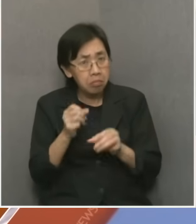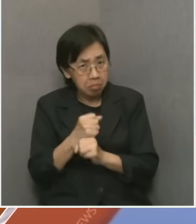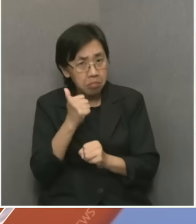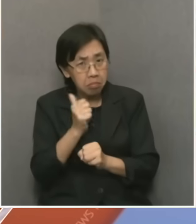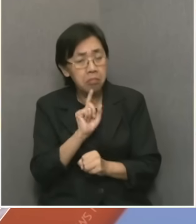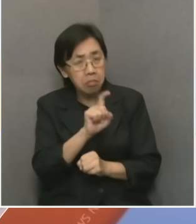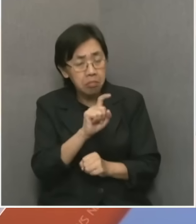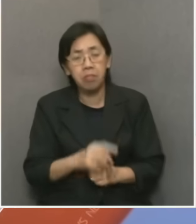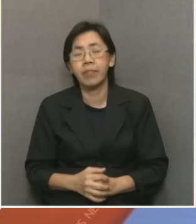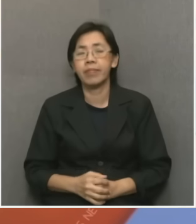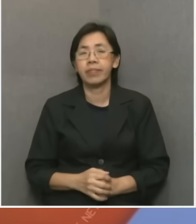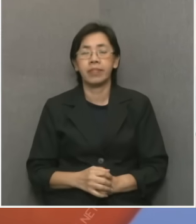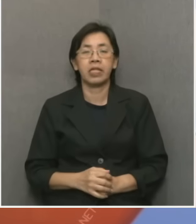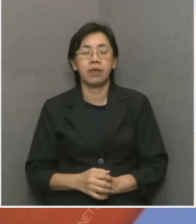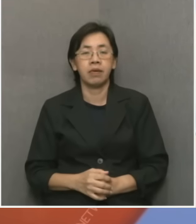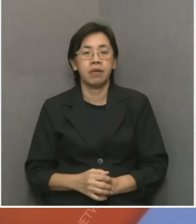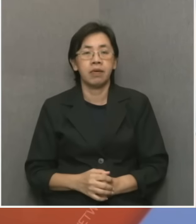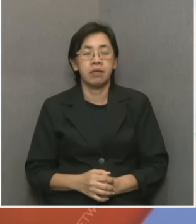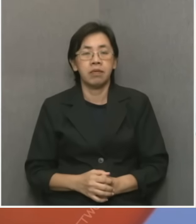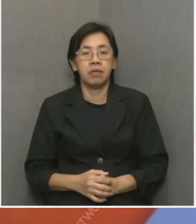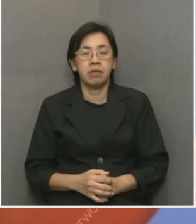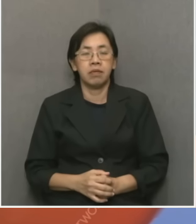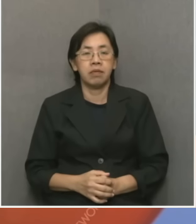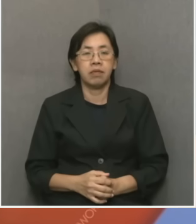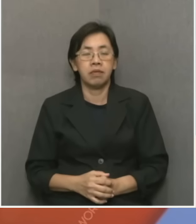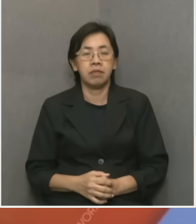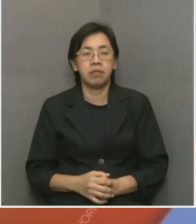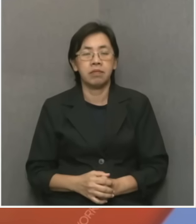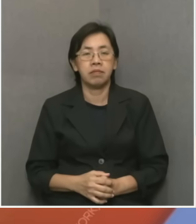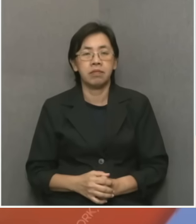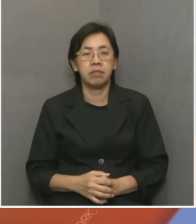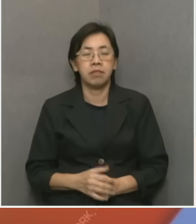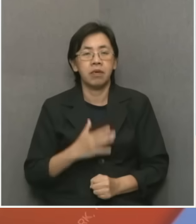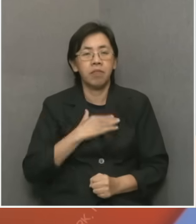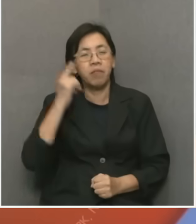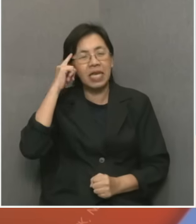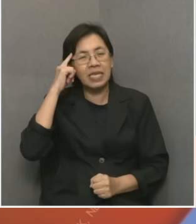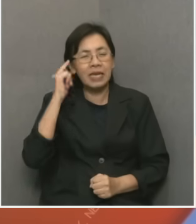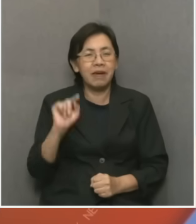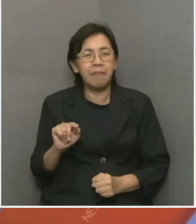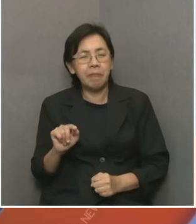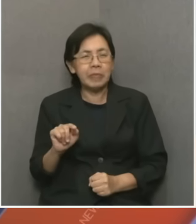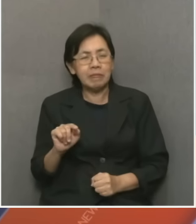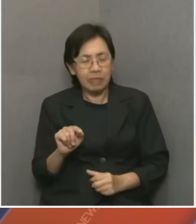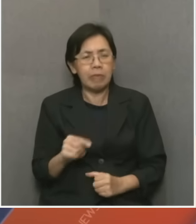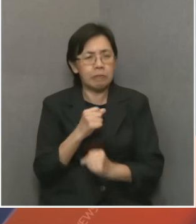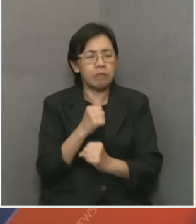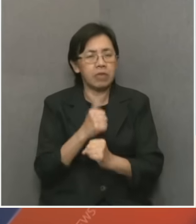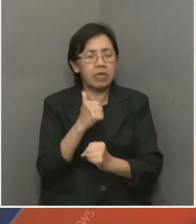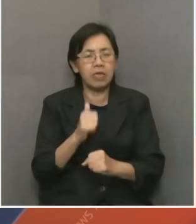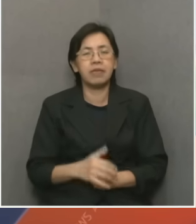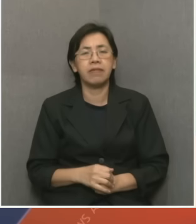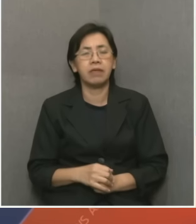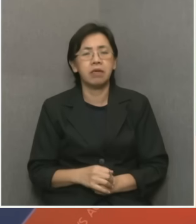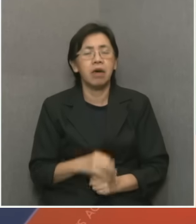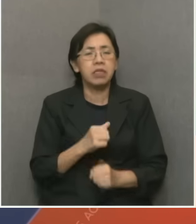ะ คือผมคิดว่ามันมีความเป็นไปได้นะฮะเพ